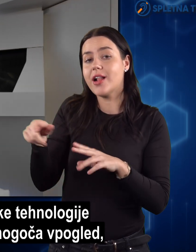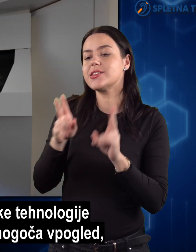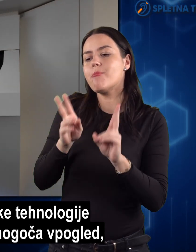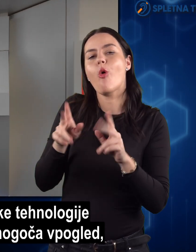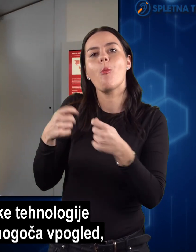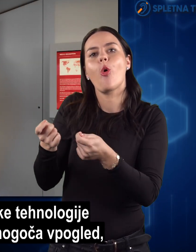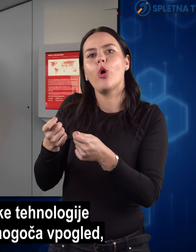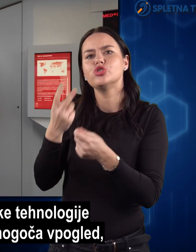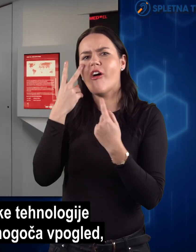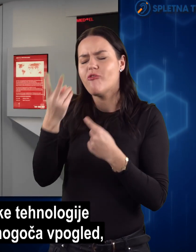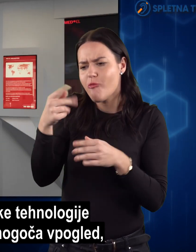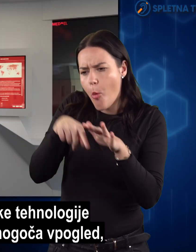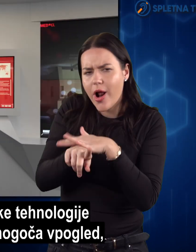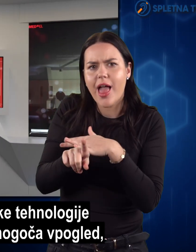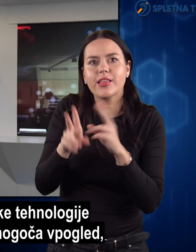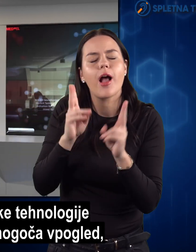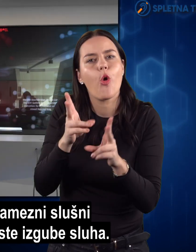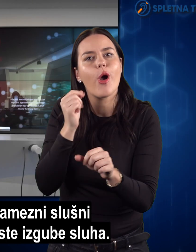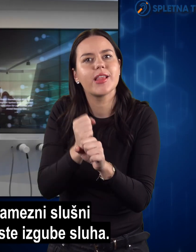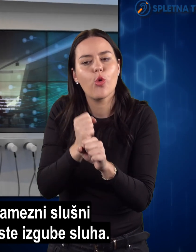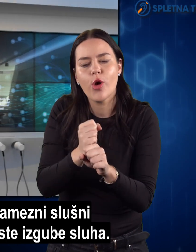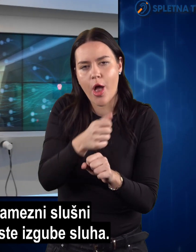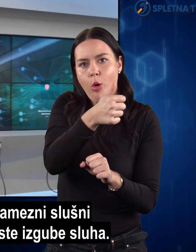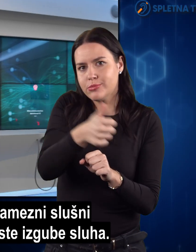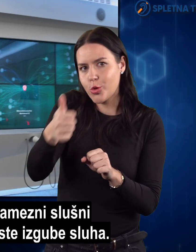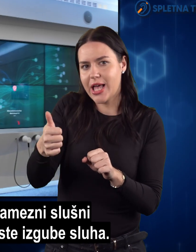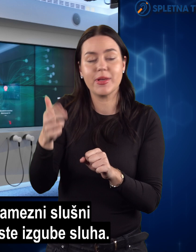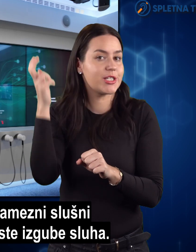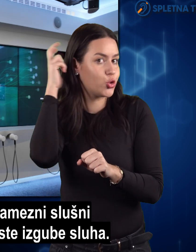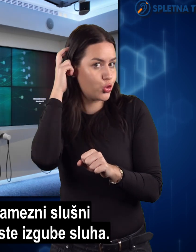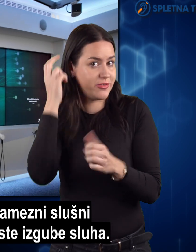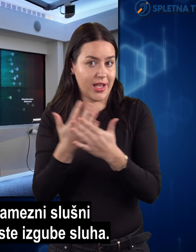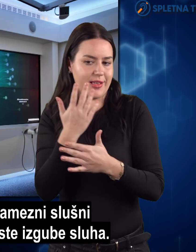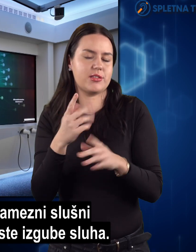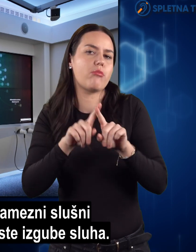posamezni slušni usadki za različne vrste izgube sluha.